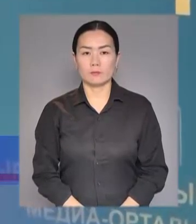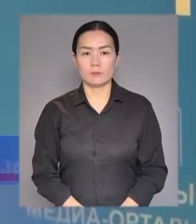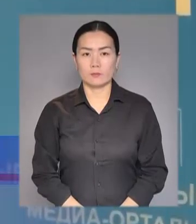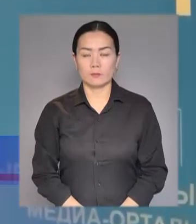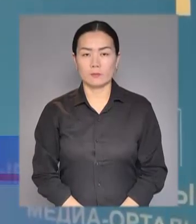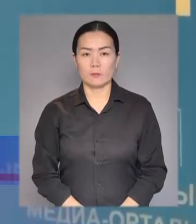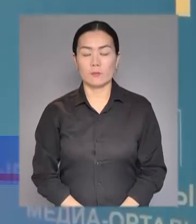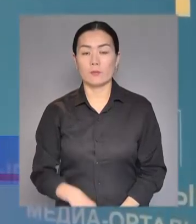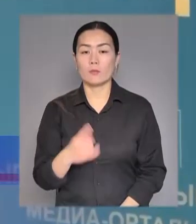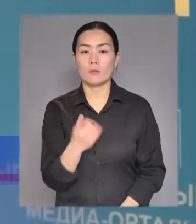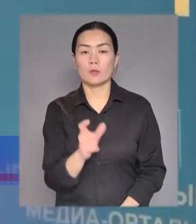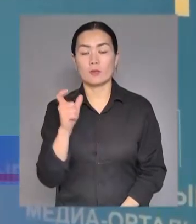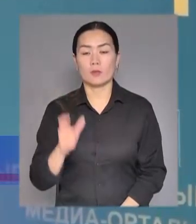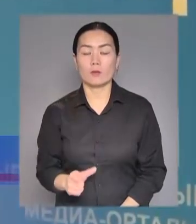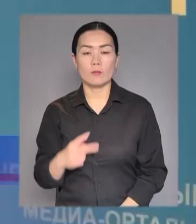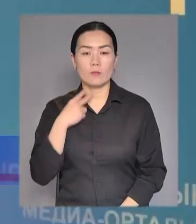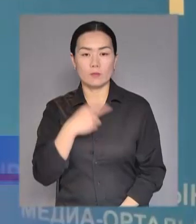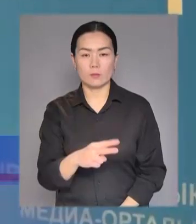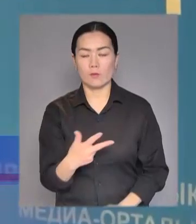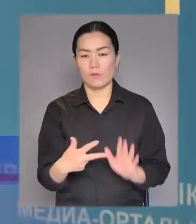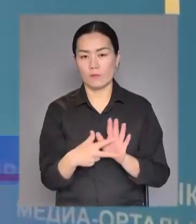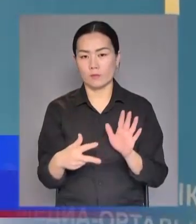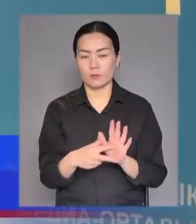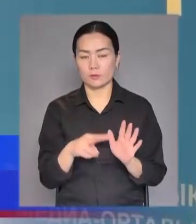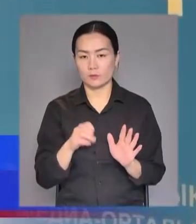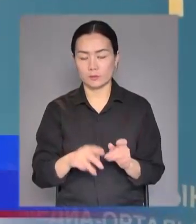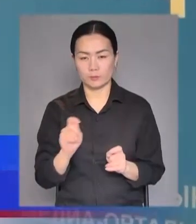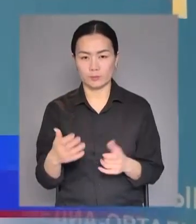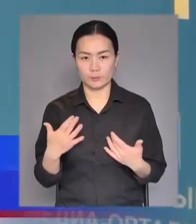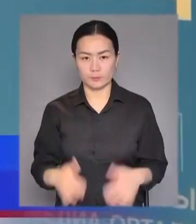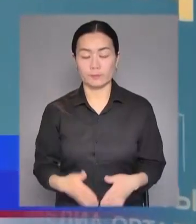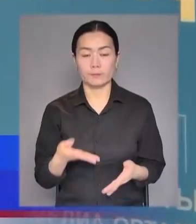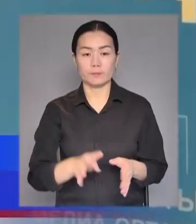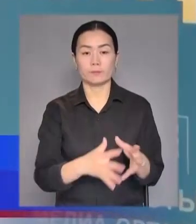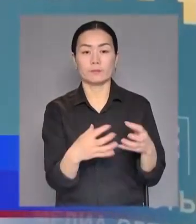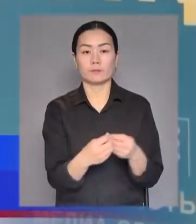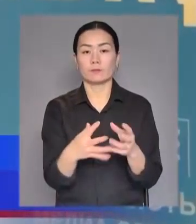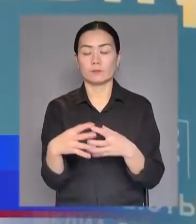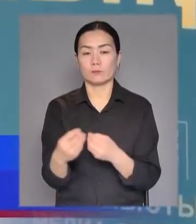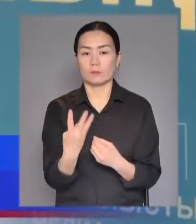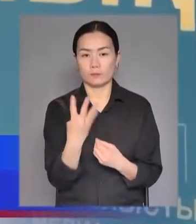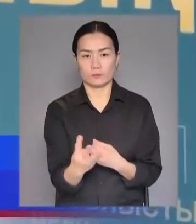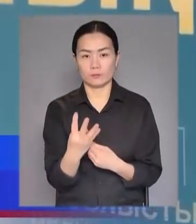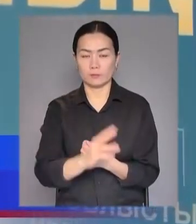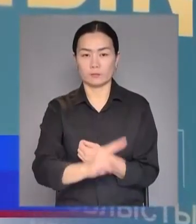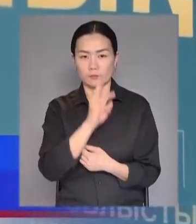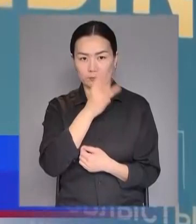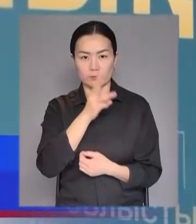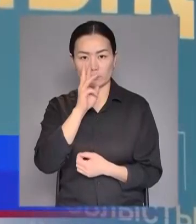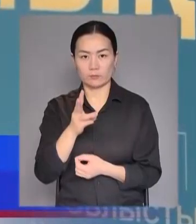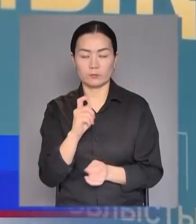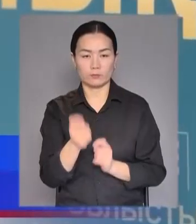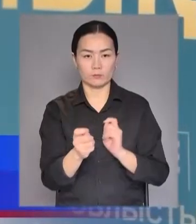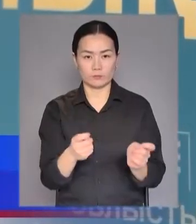изменений одна из подсудимых приговорена к лишению Свободы на 8 лет остальные четыре подсудимых осуждены на 3 года